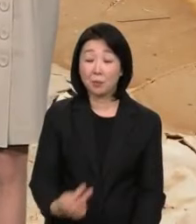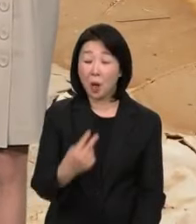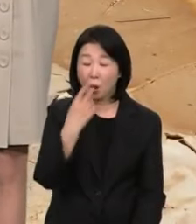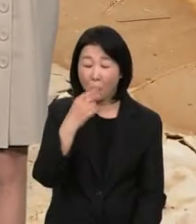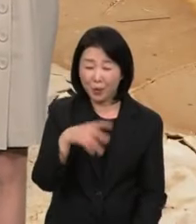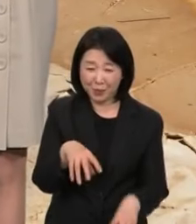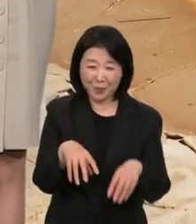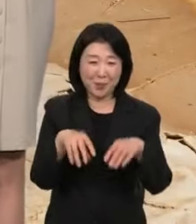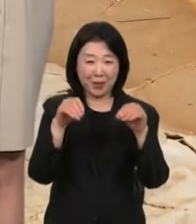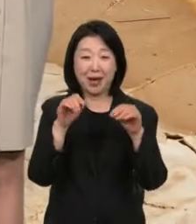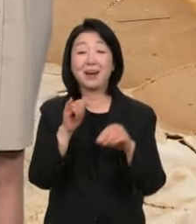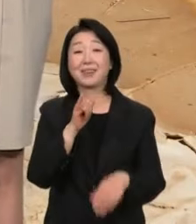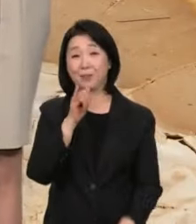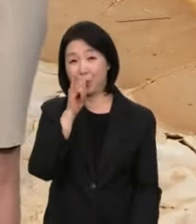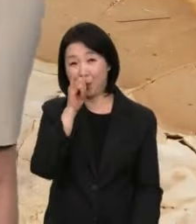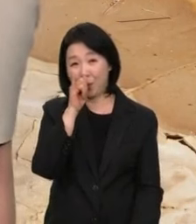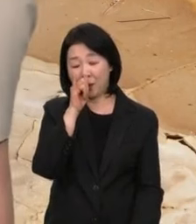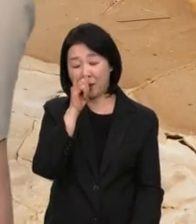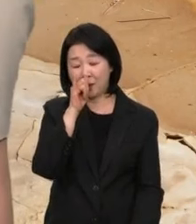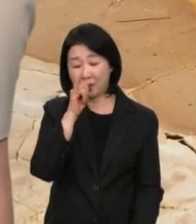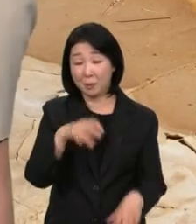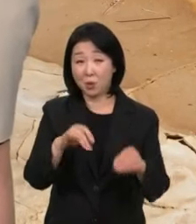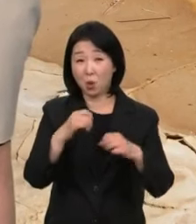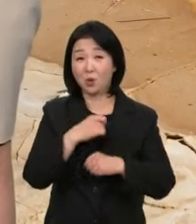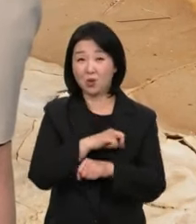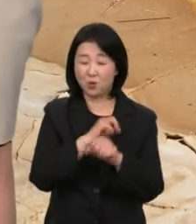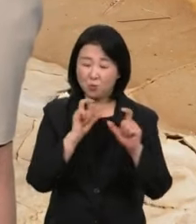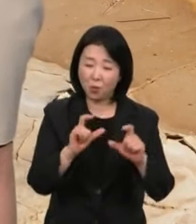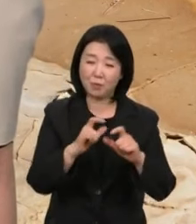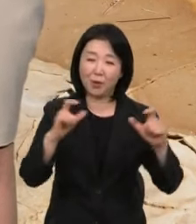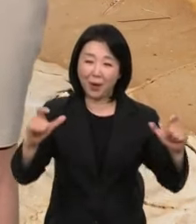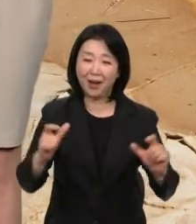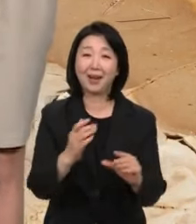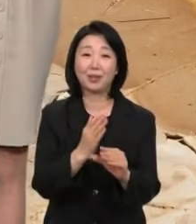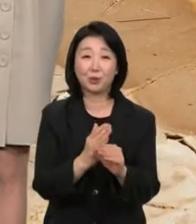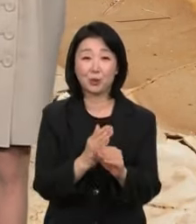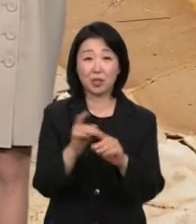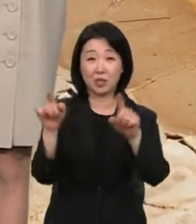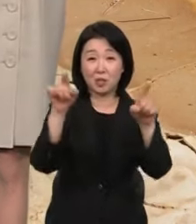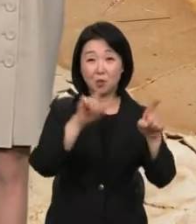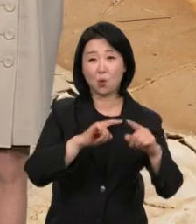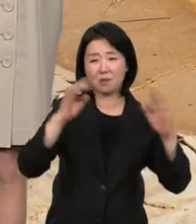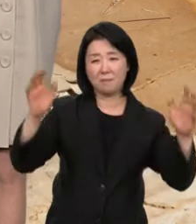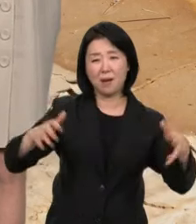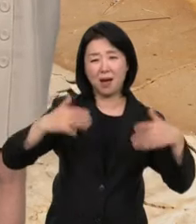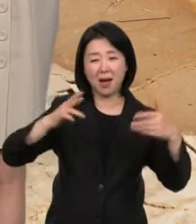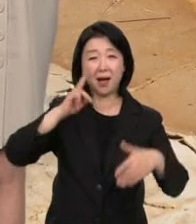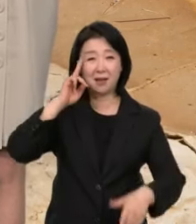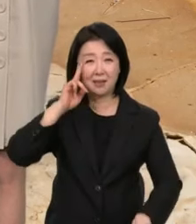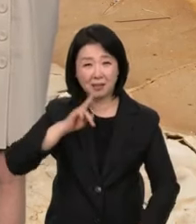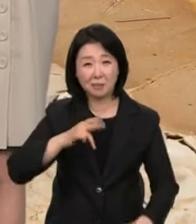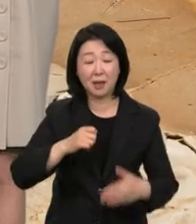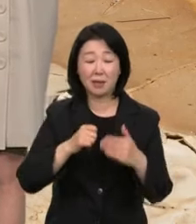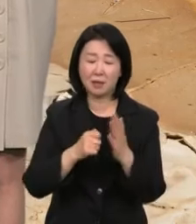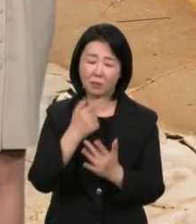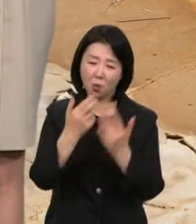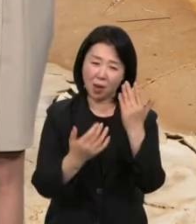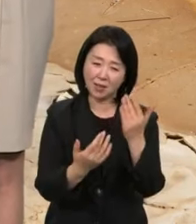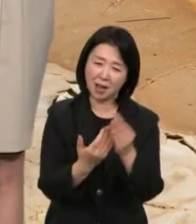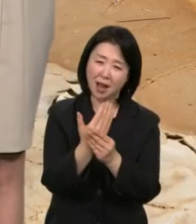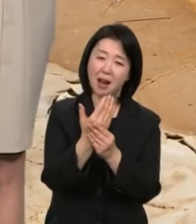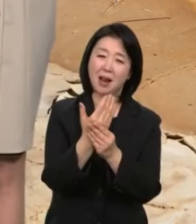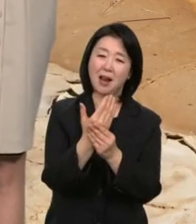대기는 바싹 메마르고 있습니다. 건조특보는 점차 확대되고 있고요. 전국적으로 바람도 강하게 불면서 대형 화재가